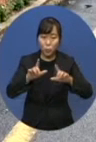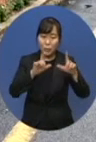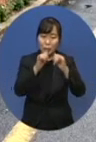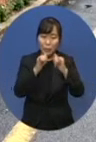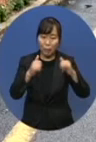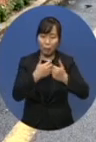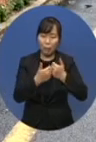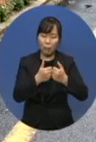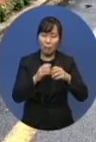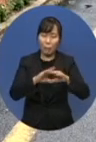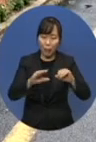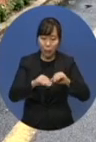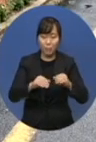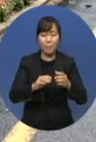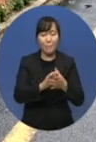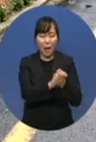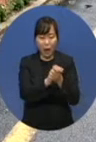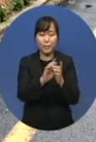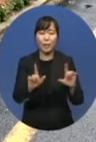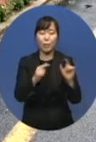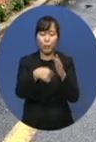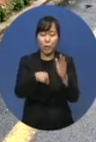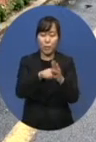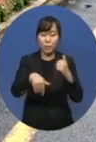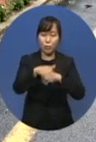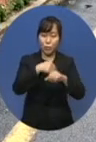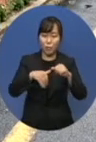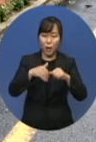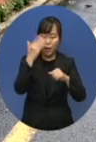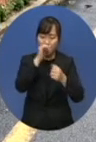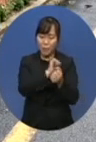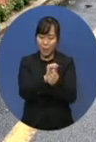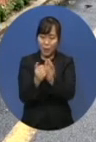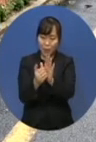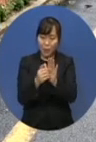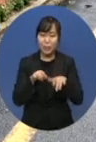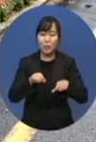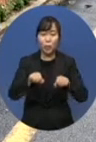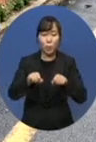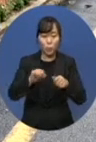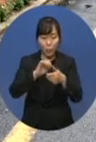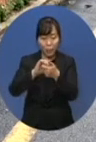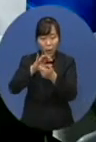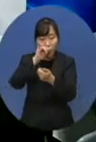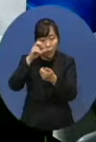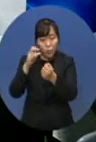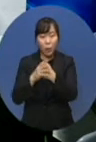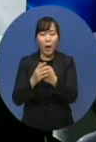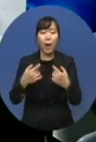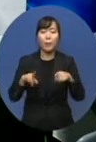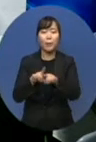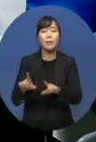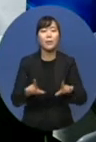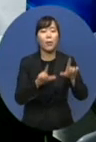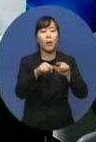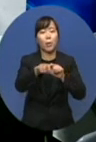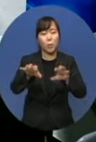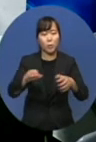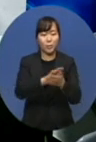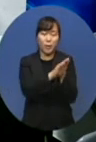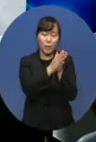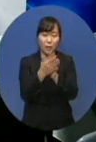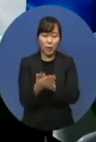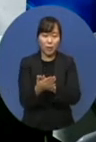조화로운 삶을 위해 센터 주변 소독과 청소를 정기적으로 실시하고 상생의 공간으로 탈바꿈 하며